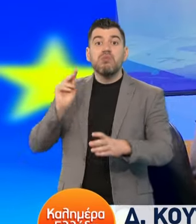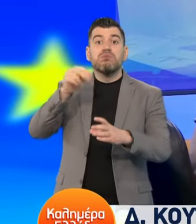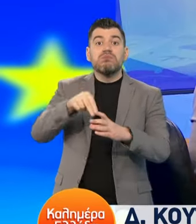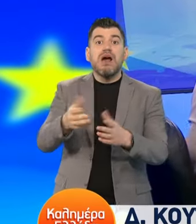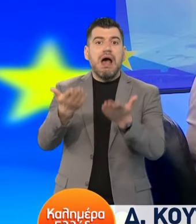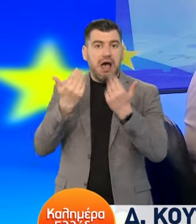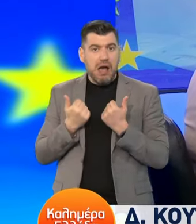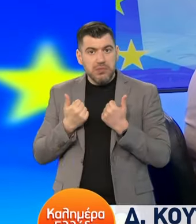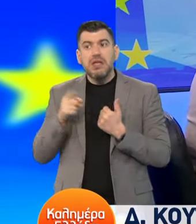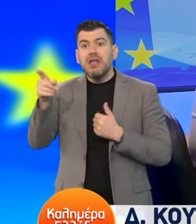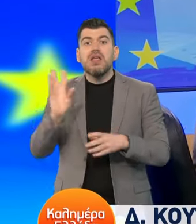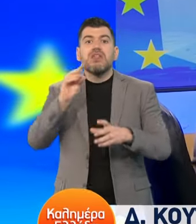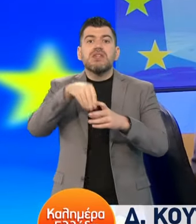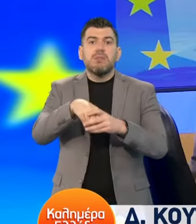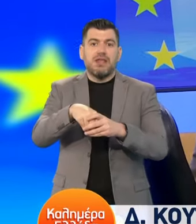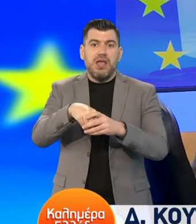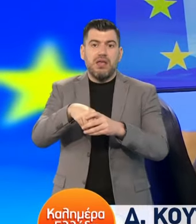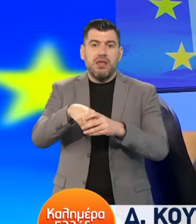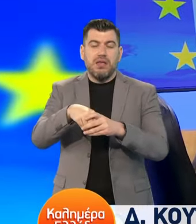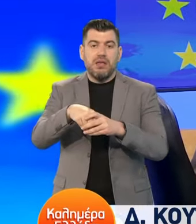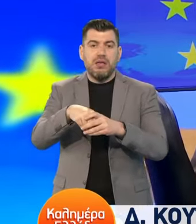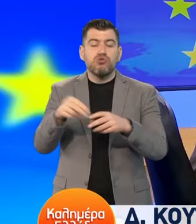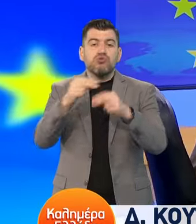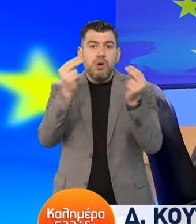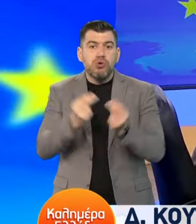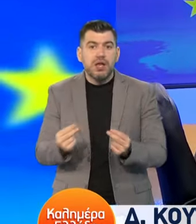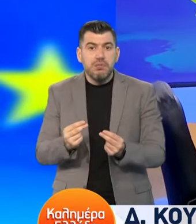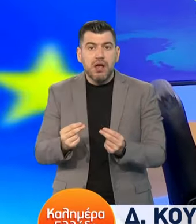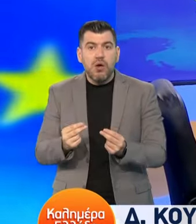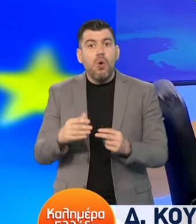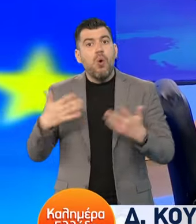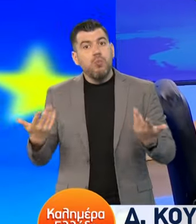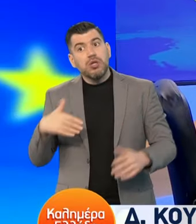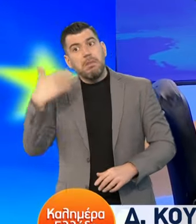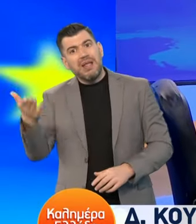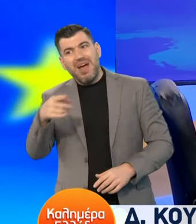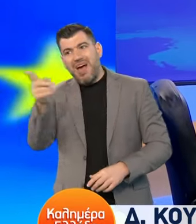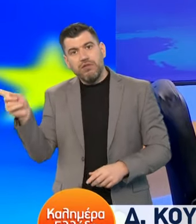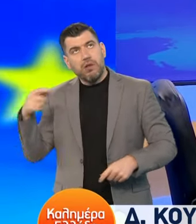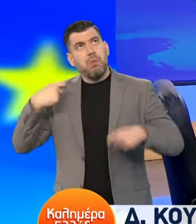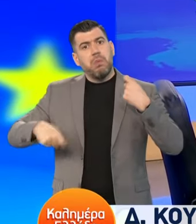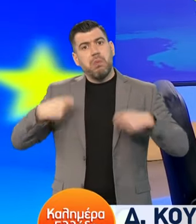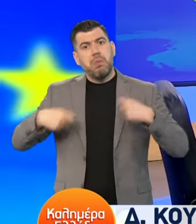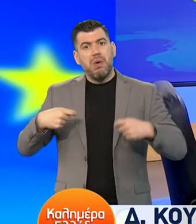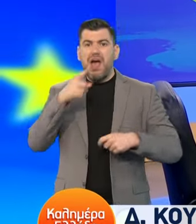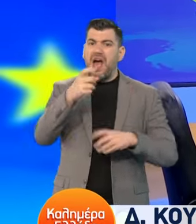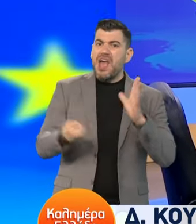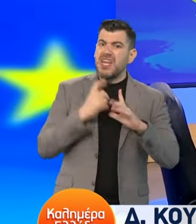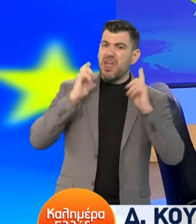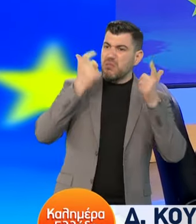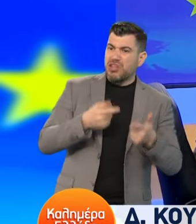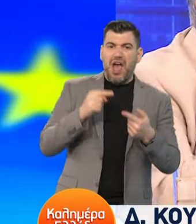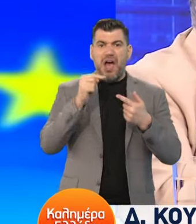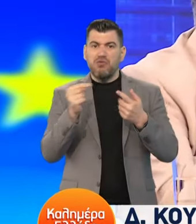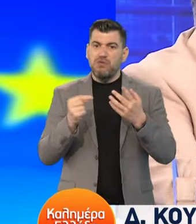αυτό. Άρα μετά δεν μπορεί να μιλά και να λέει «Μα η Νέα Δημοκρατία κάνει αυτό, παίρνει